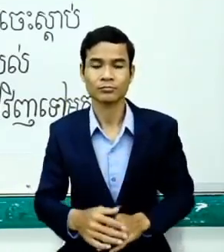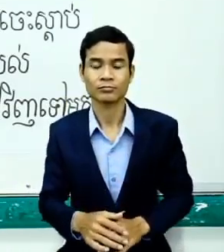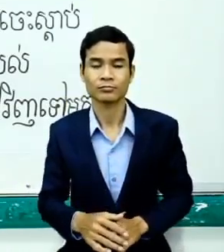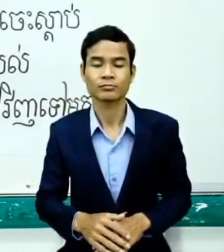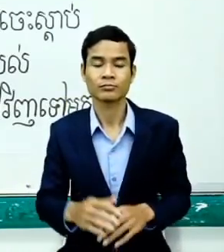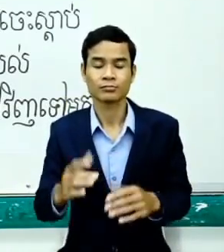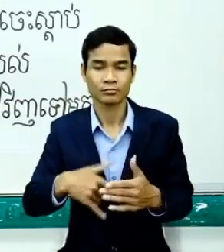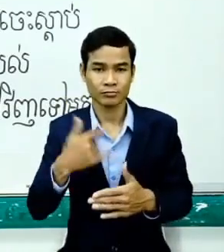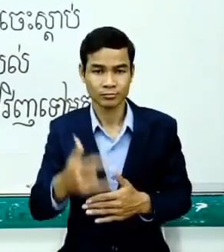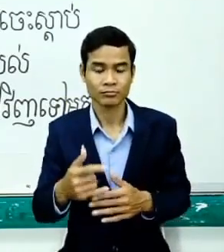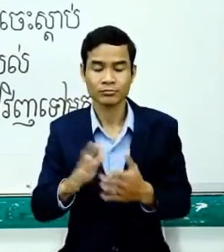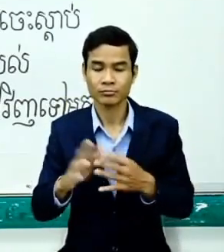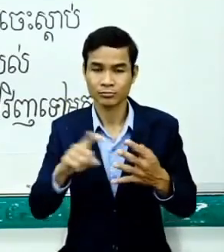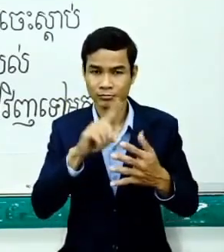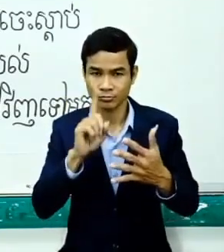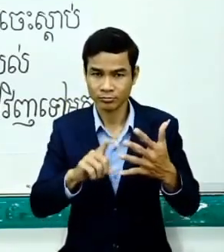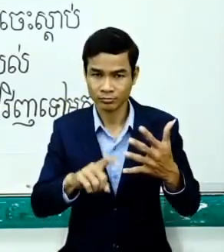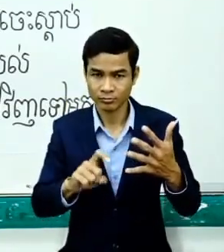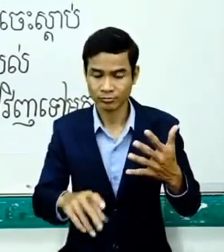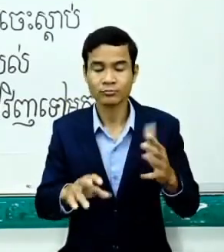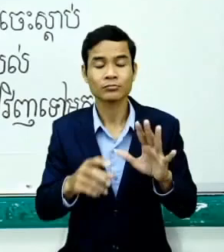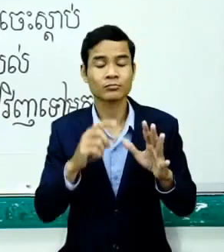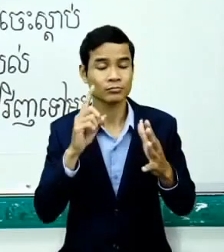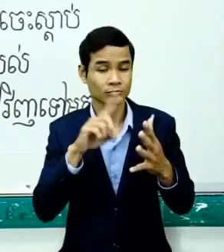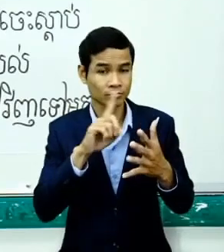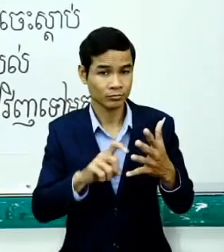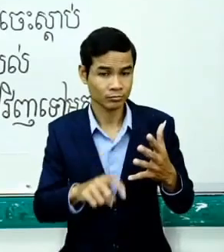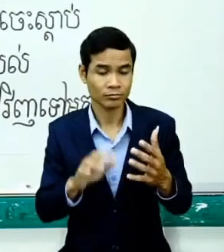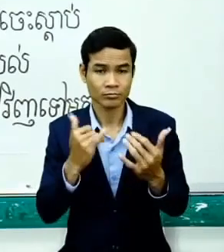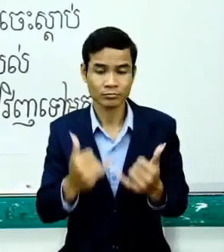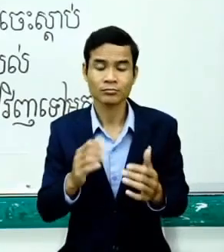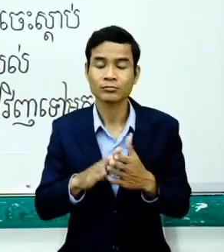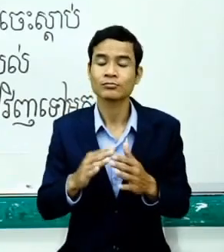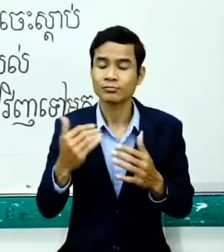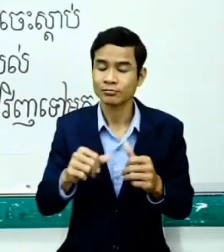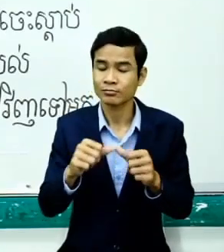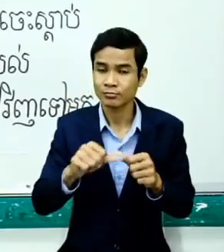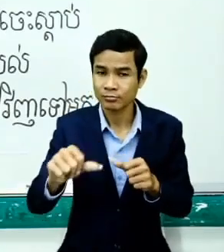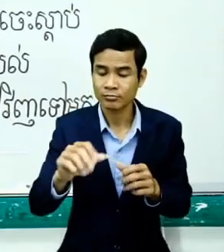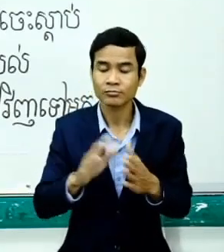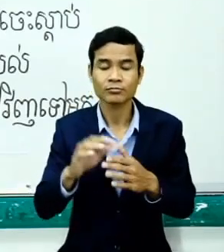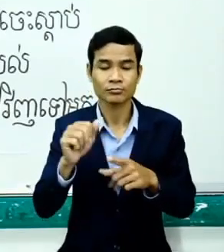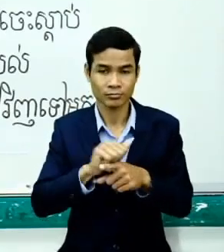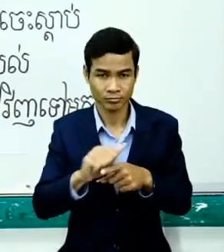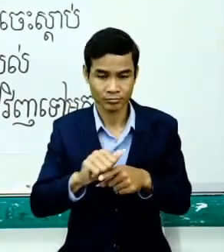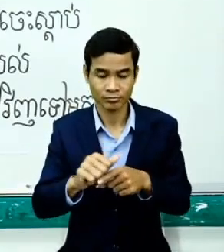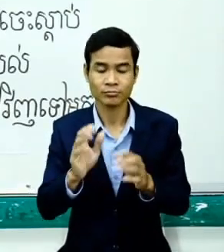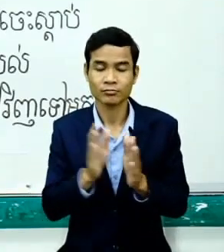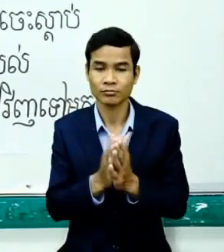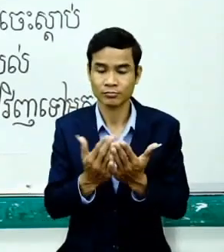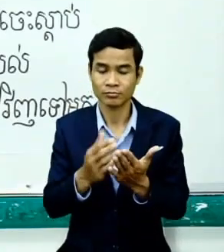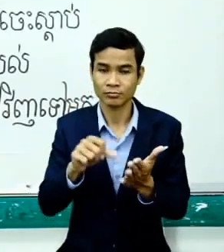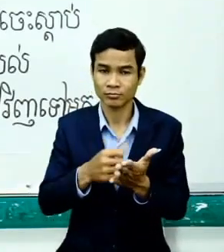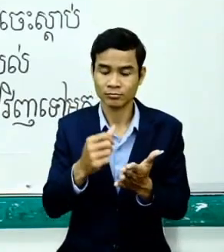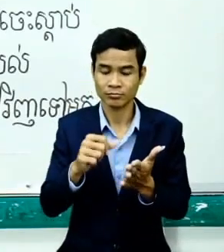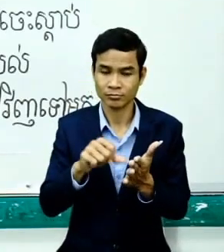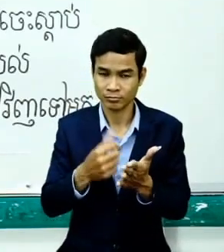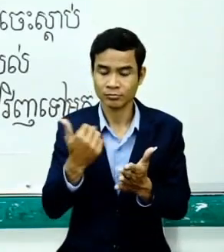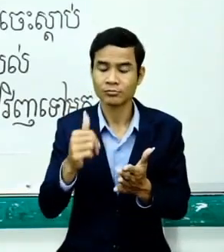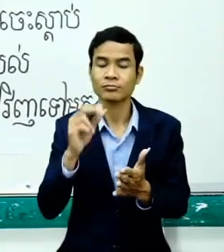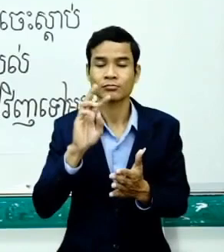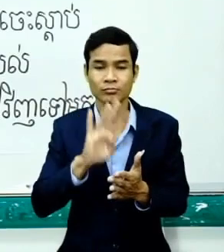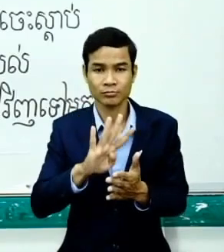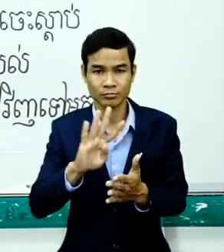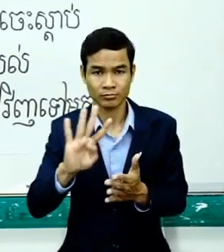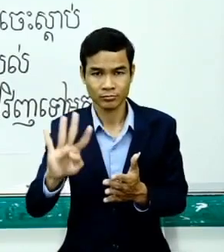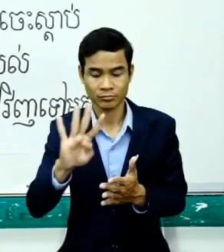Chà bằng tốt bì xâm nụ bỏ dương rút. Chà cứ dương trên đó lùm hạt. Nà con, chà lùm hạt nó tùm bò thì xam sạc buồn đọt đáy.